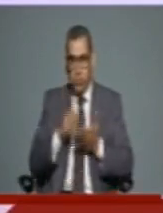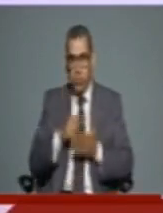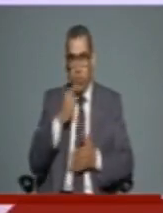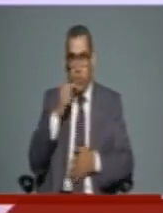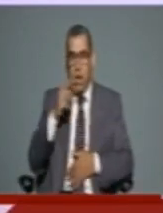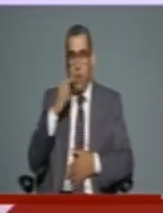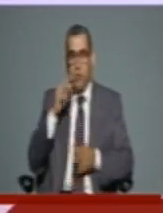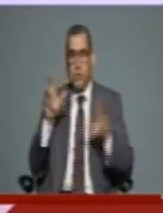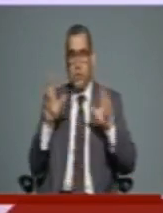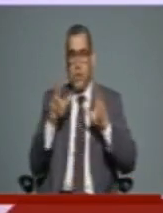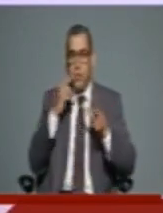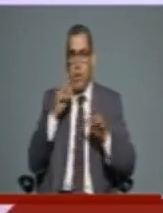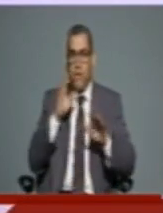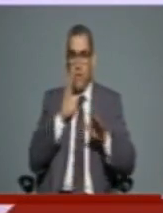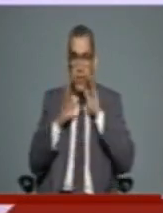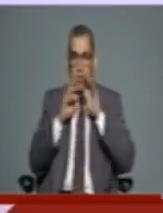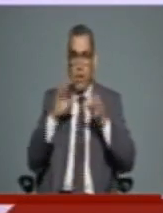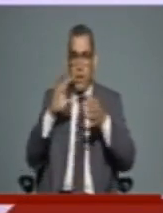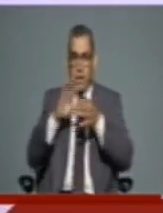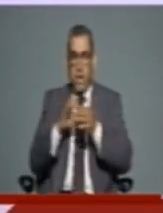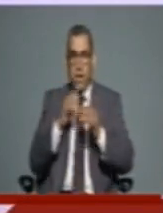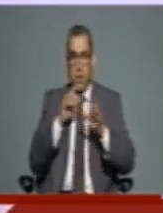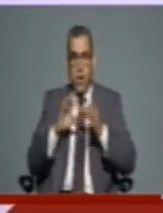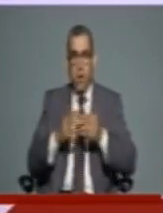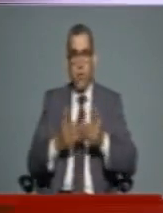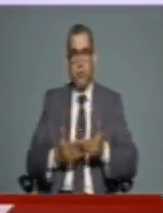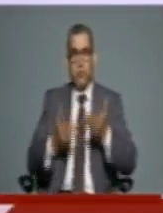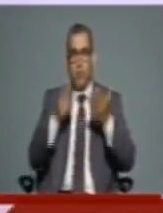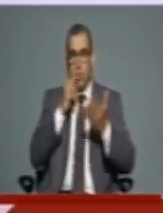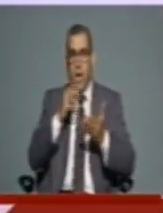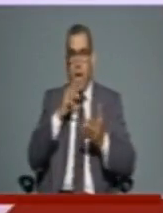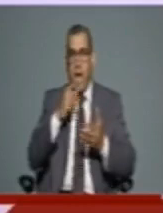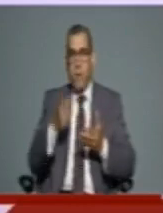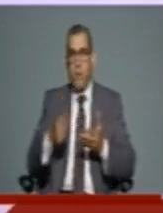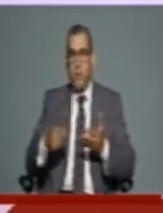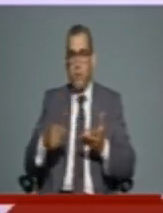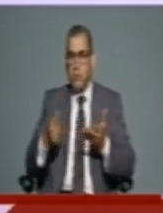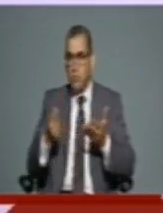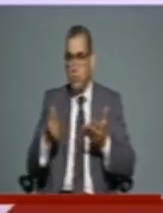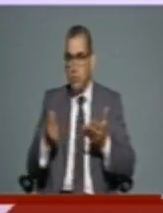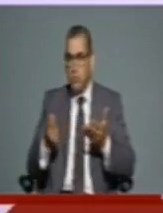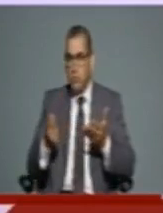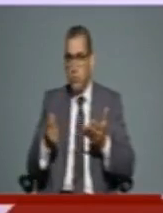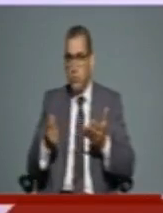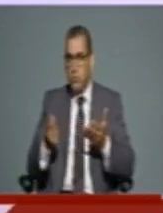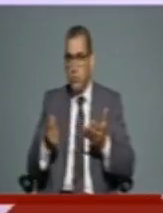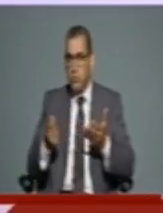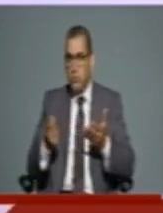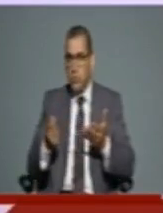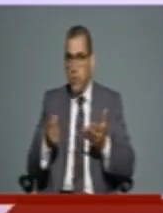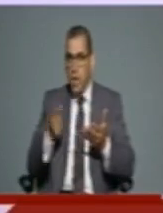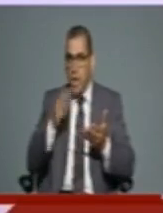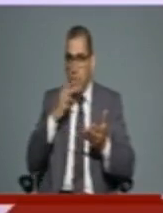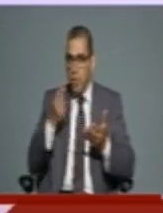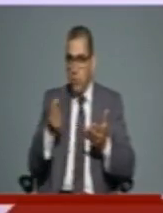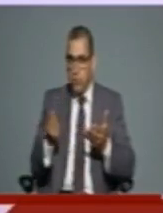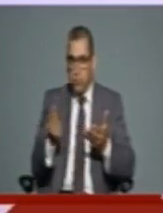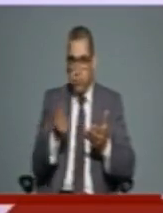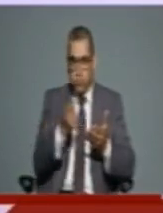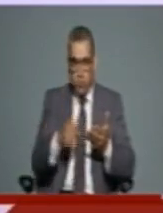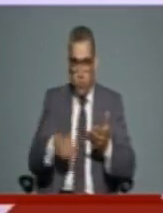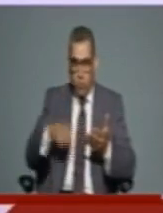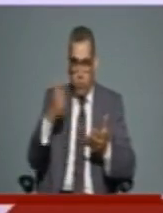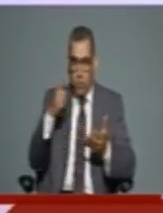أو التواصل الاجتماعي، بيكتبوا أسعار ما أنزل الله بها من سلطان، يقول